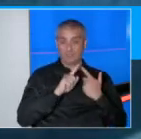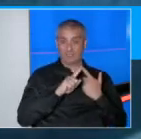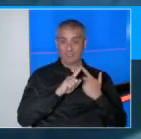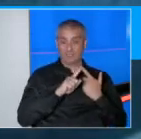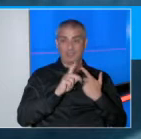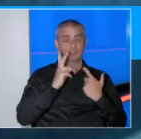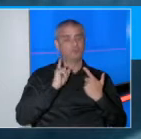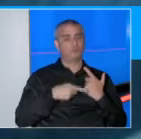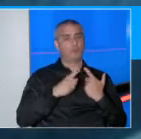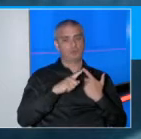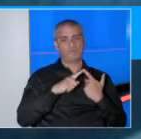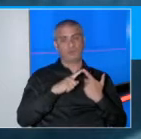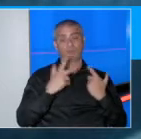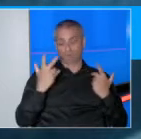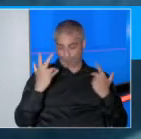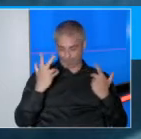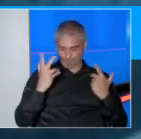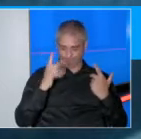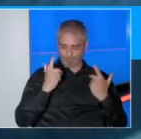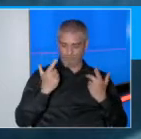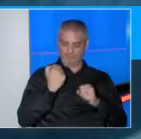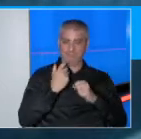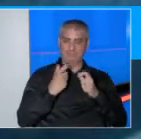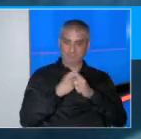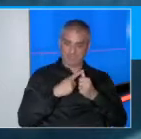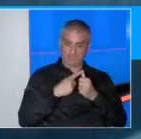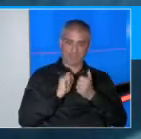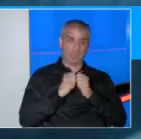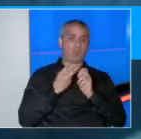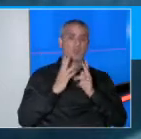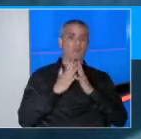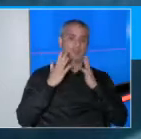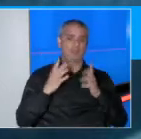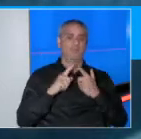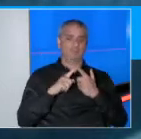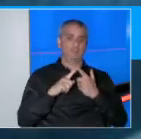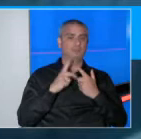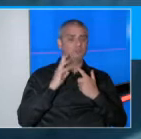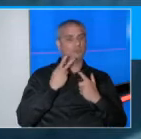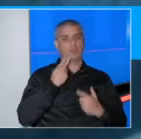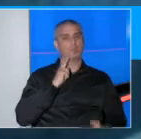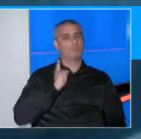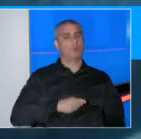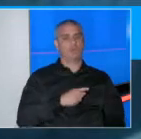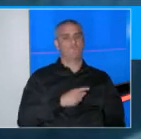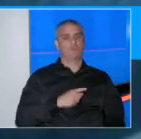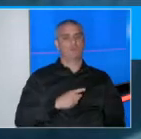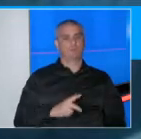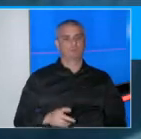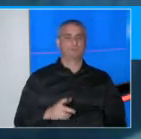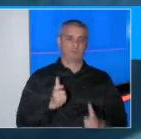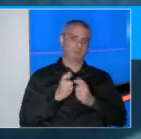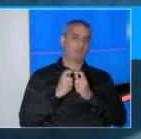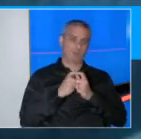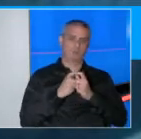ויש מחויבויות כאלה ואחרות, אם זה ברמה עשייתית או ברמה יותר רחבה, כשיש מחויבות, ודאי